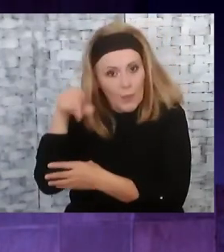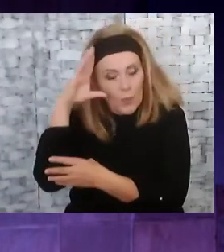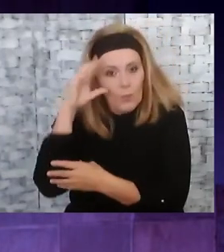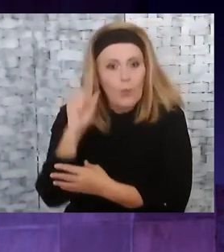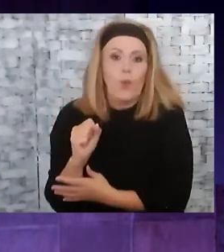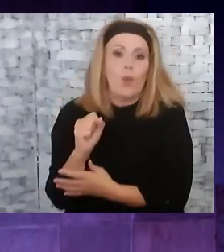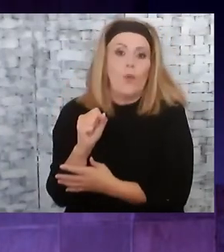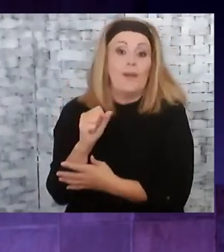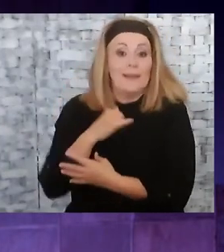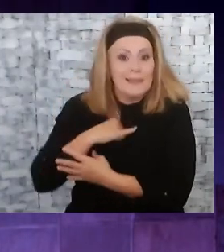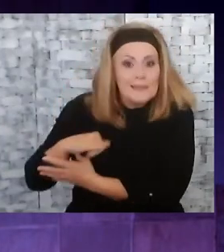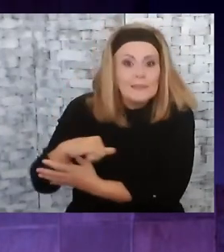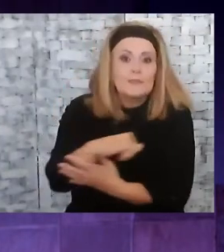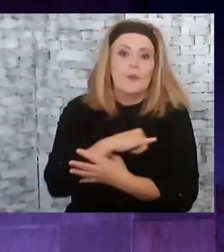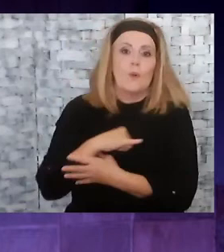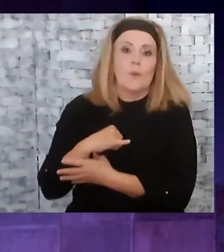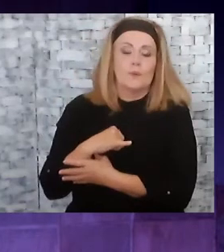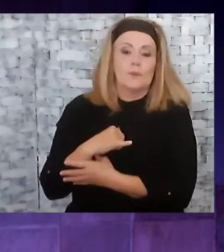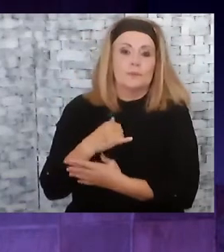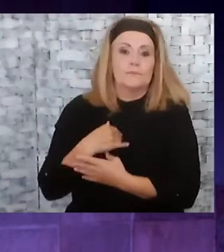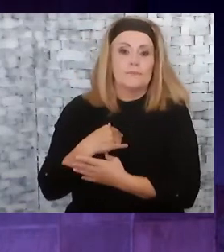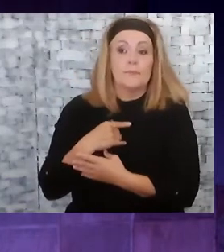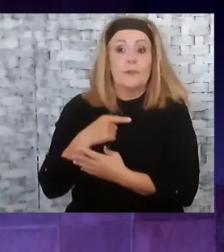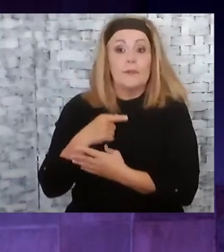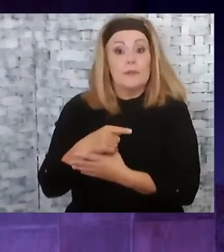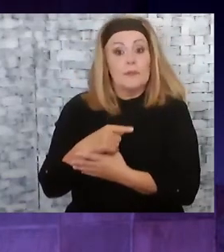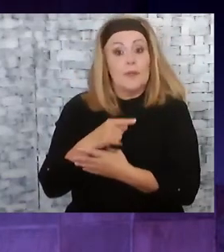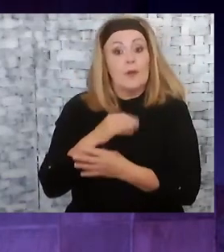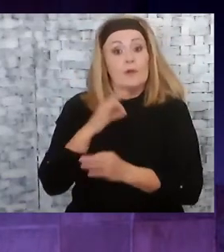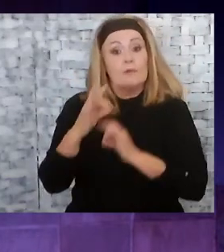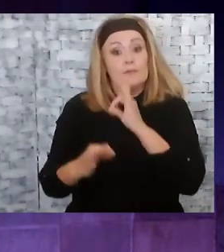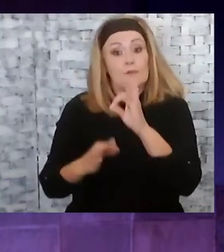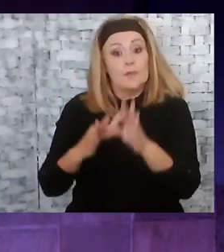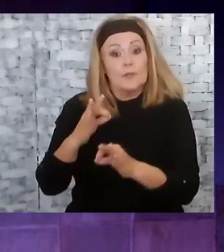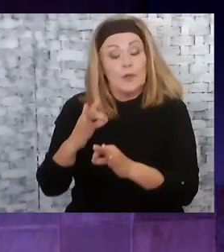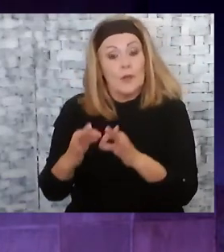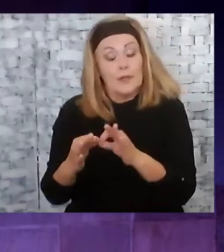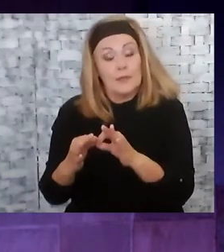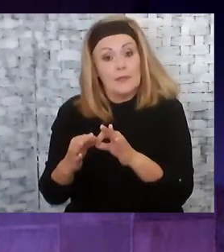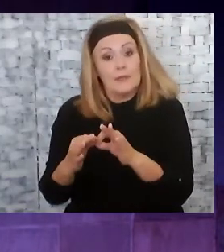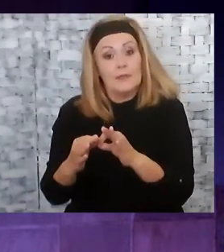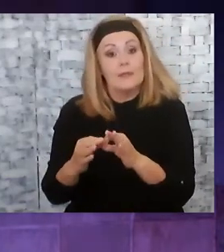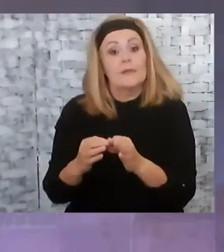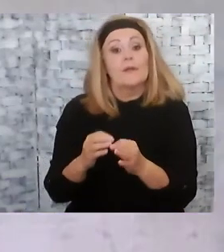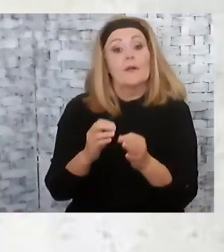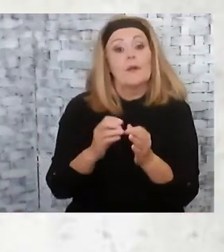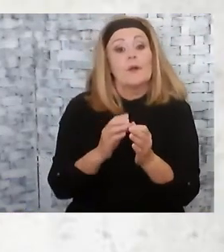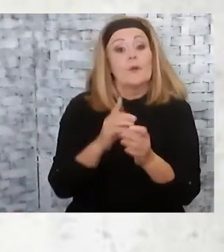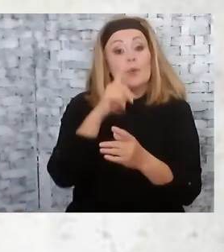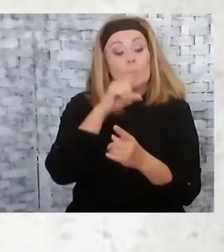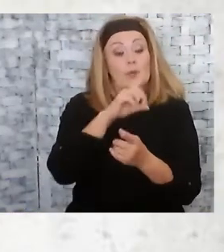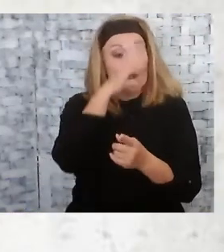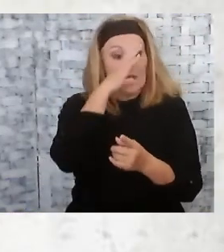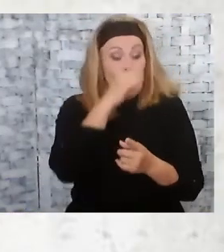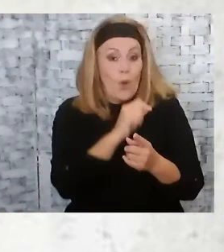mooi oor hoe die man nou oor Jesus en die Heilige Gees in Johannes praat.